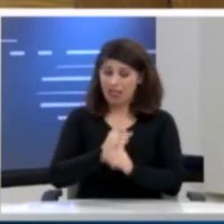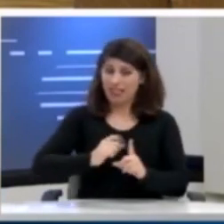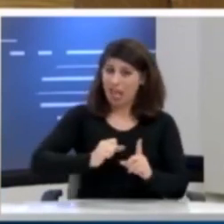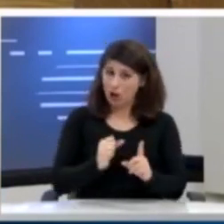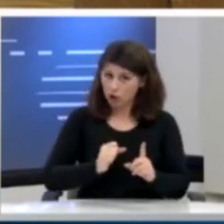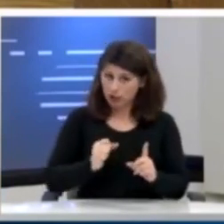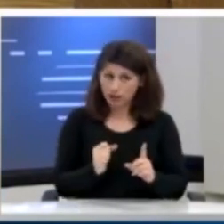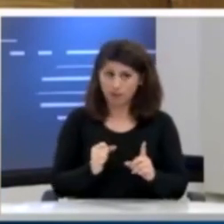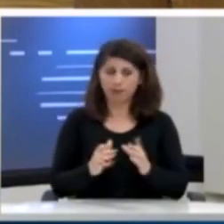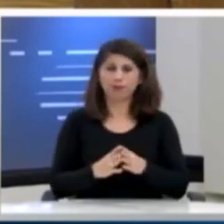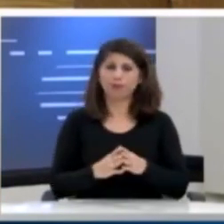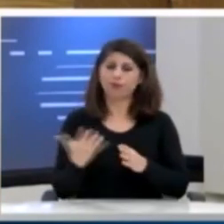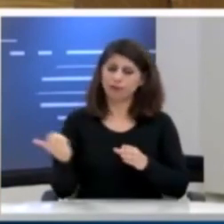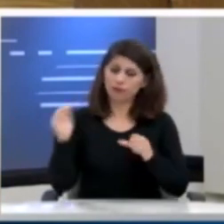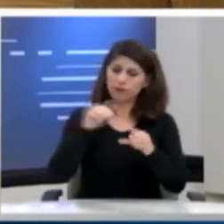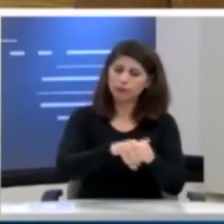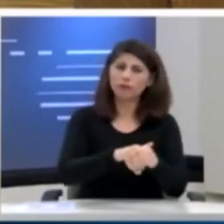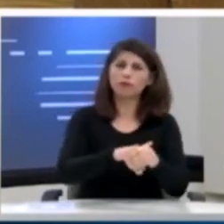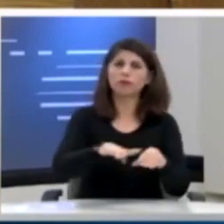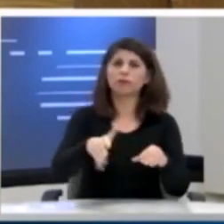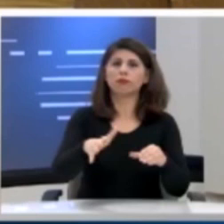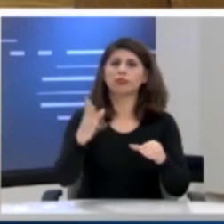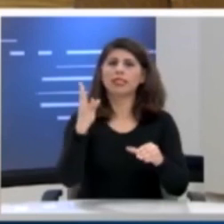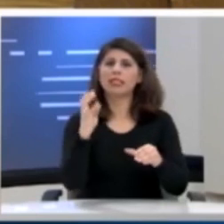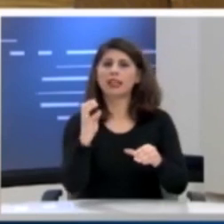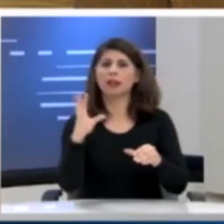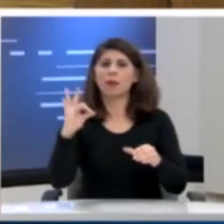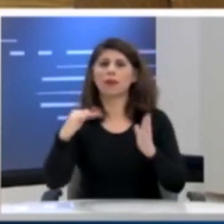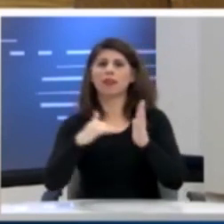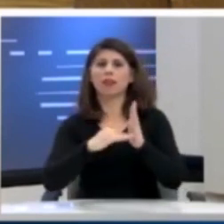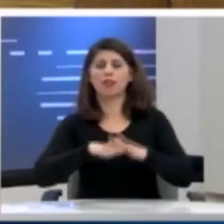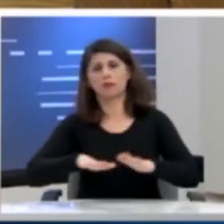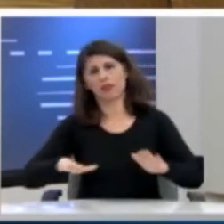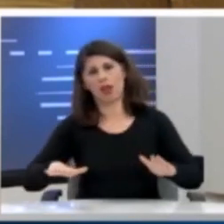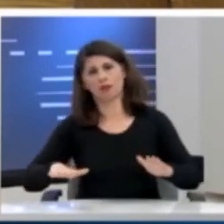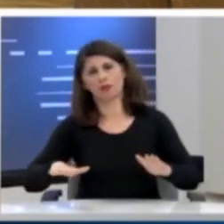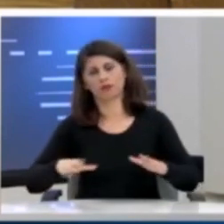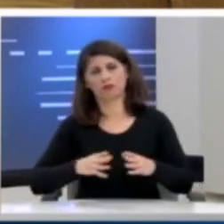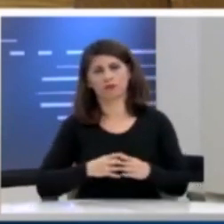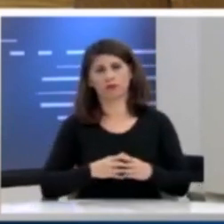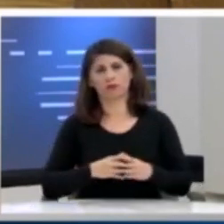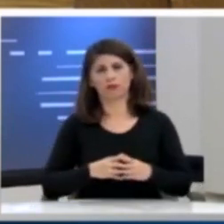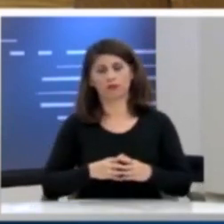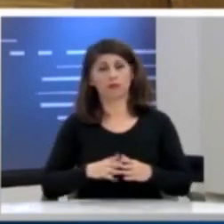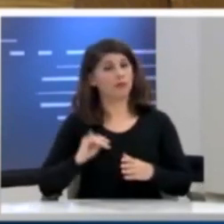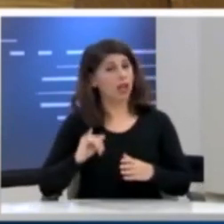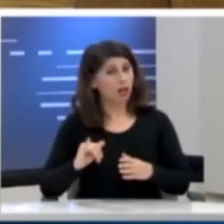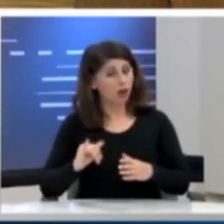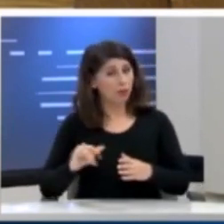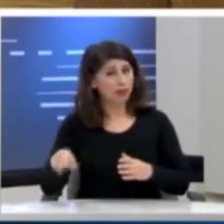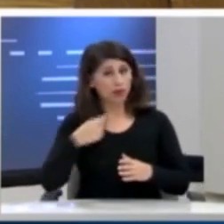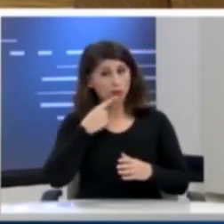αγωγής είναι ενταγμένα περίπου 40 με 50.000 παιδιά. Ακόμα και